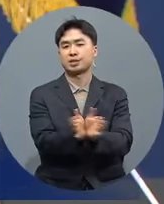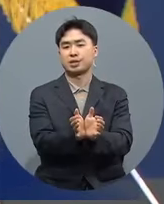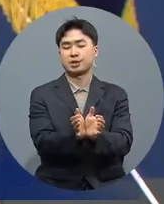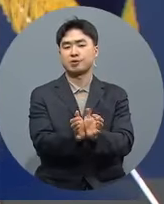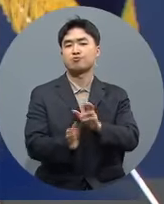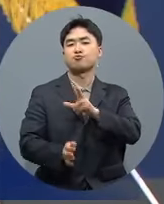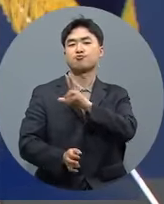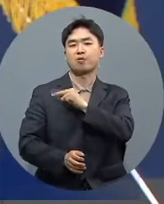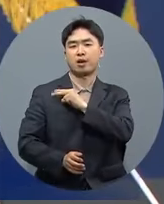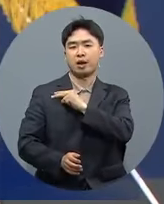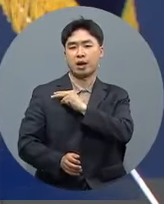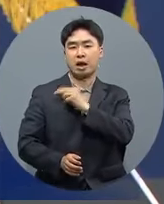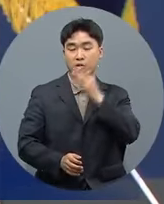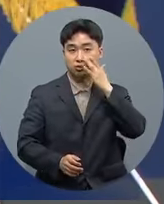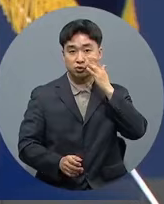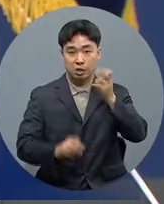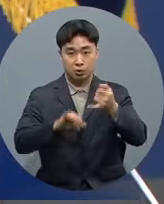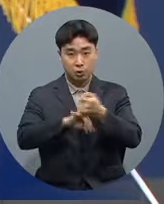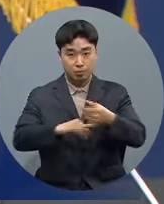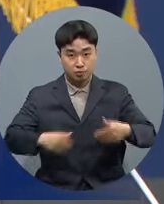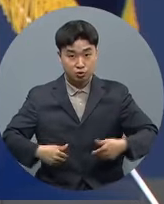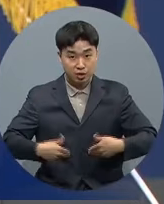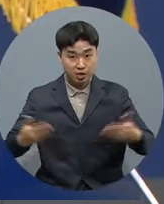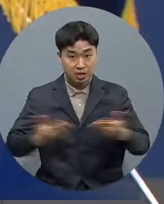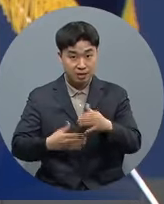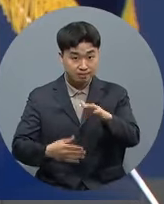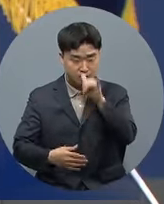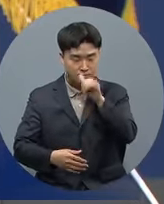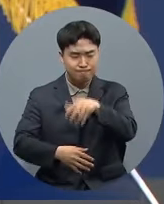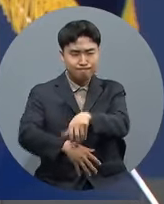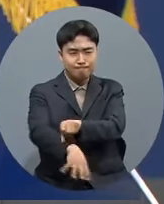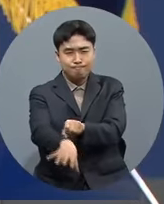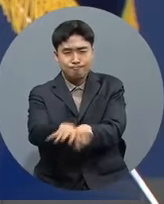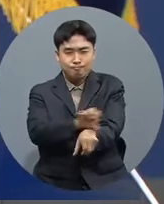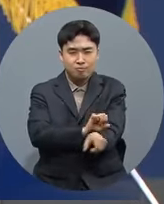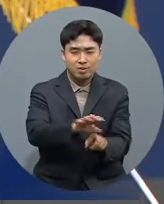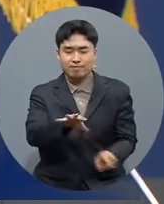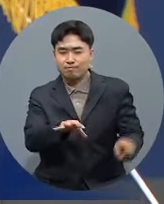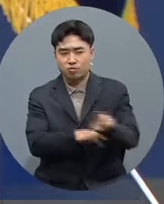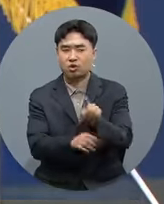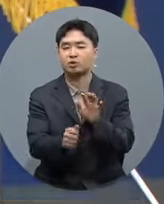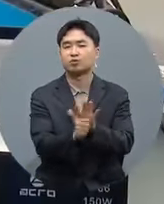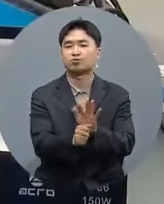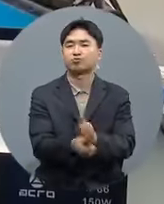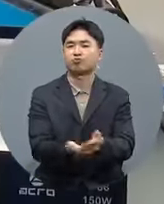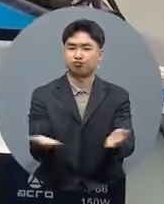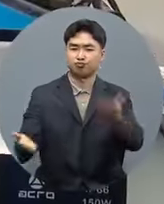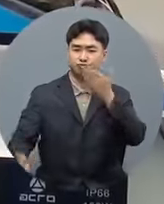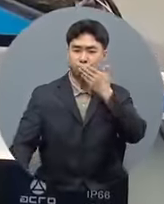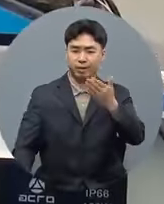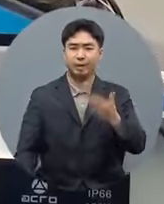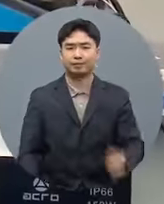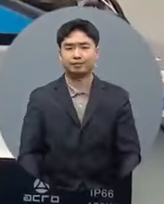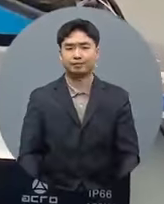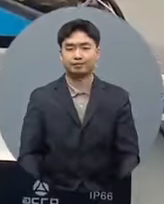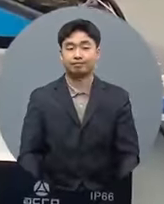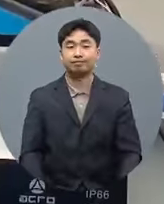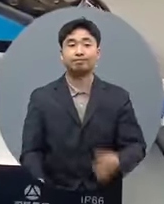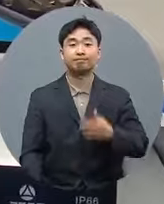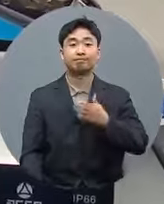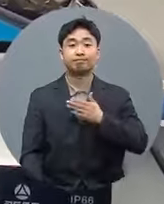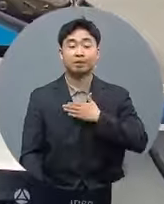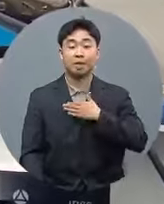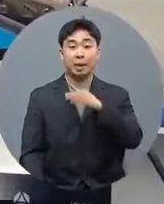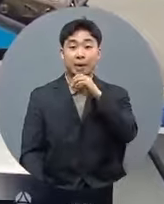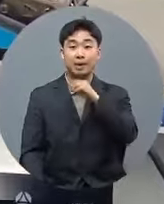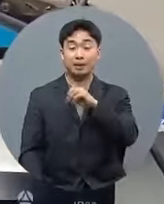일원으로 생각해 주십시오. 울산에서 필요한 일이 있으면 적극적으로 협조하겠습니다. 김 당선인은 등원